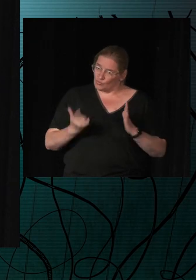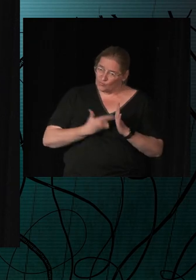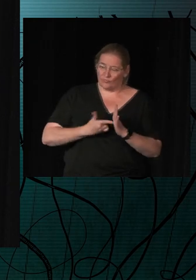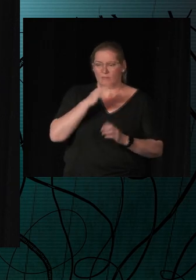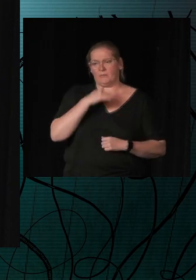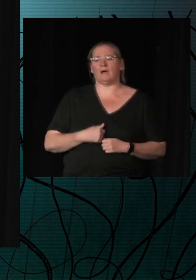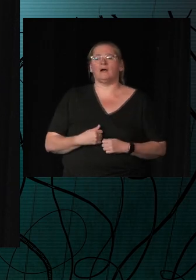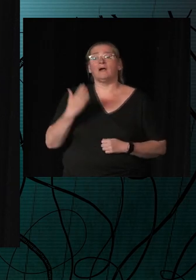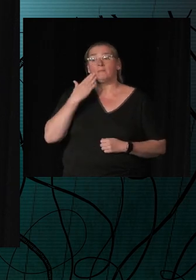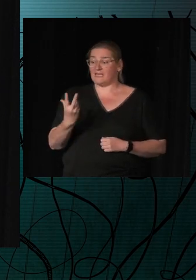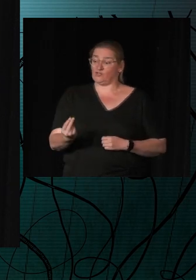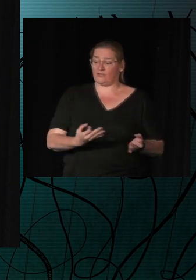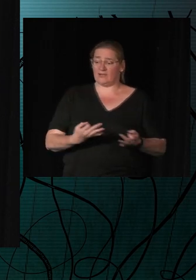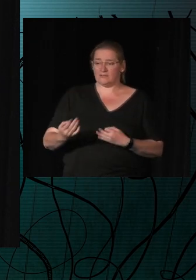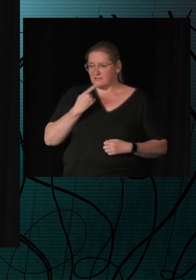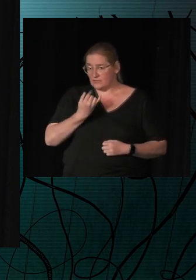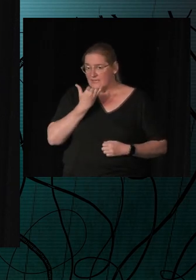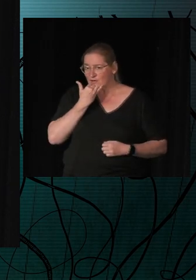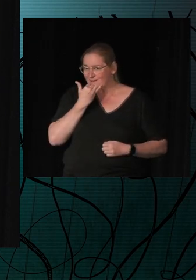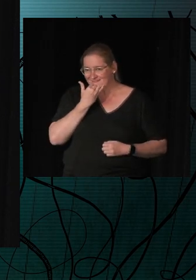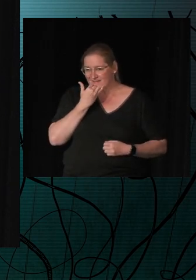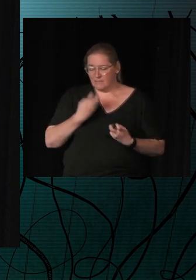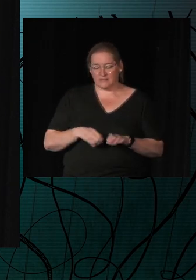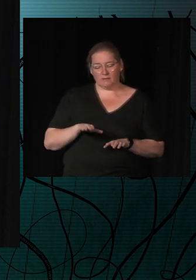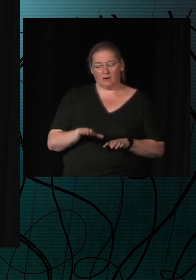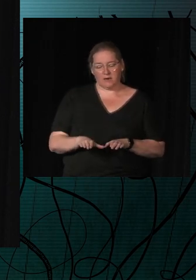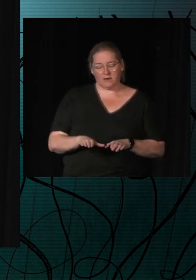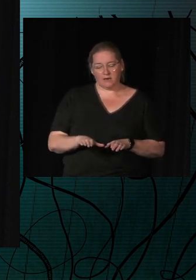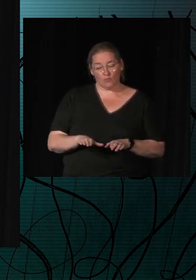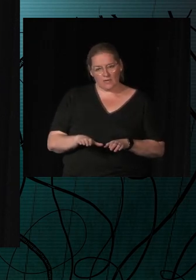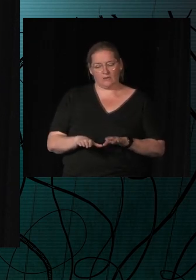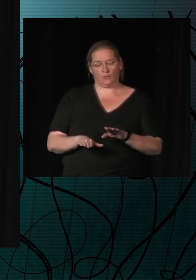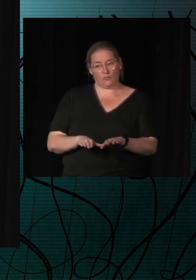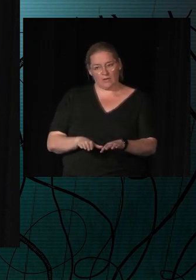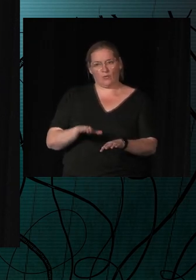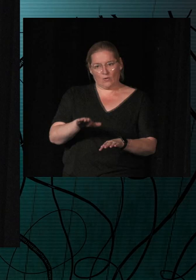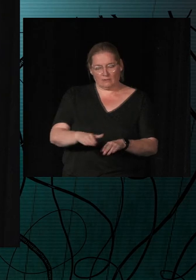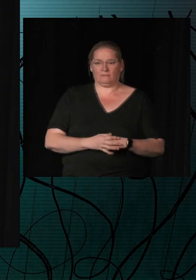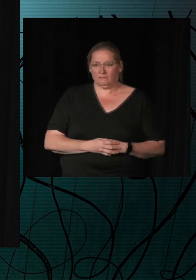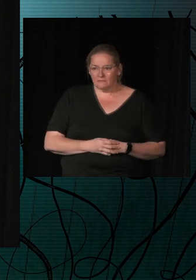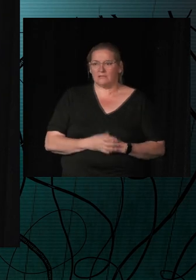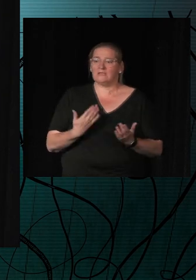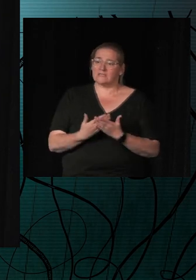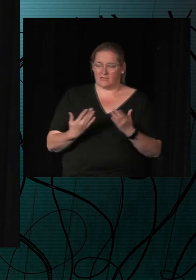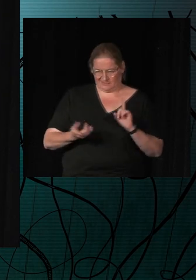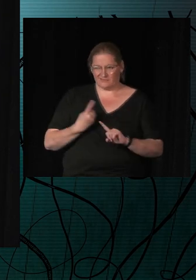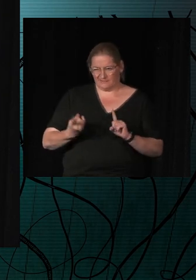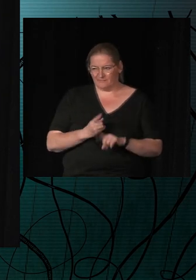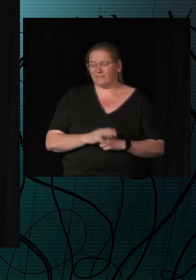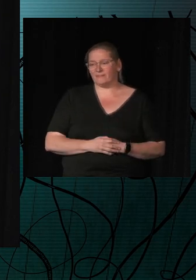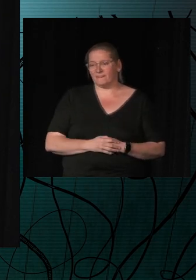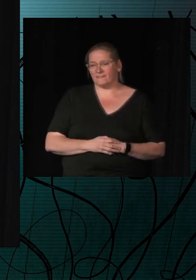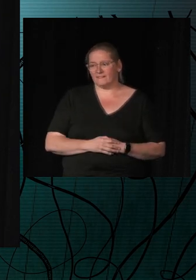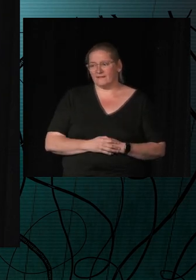constamment bah on n pas le droit à l'erreur on se dit vraiment chaque pas compte il y a cette impression qui est assez intéressante donc tous ces éléments là sont